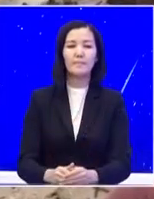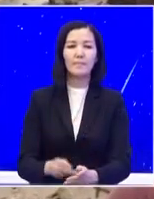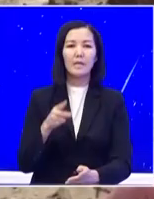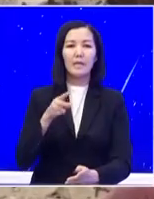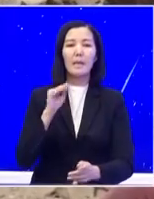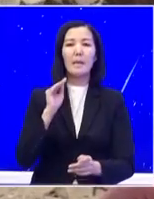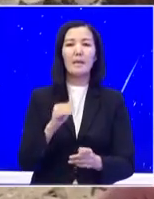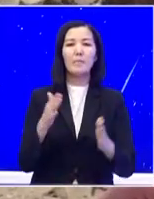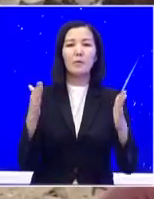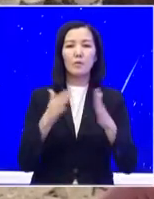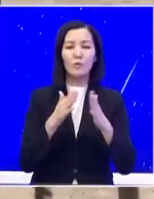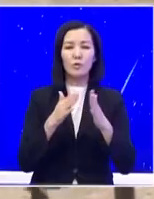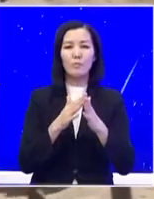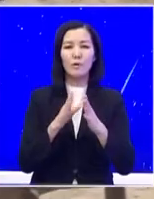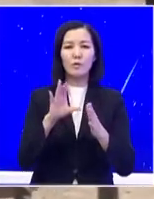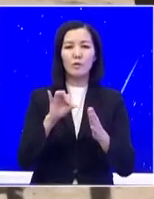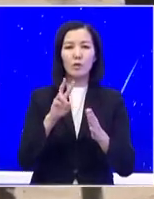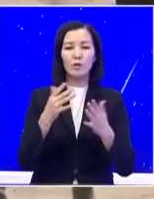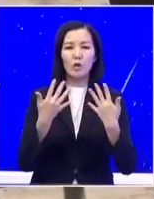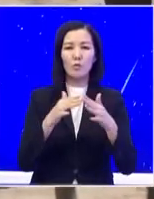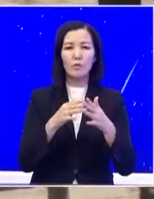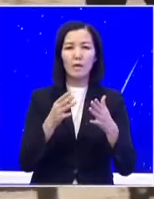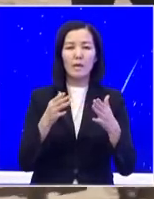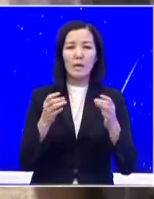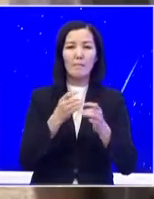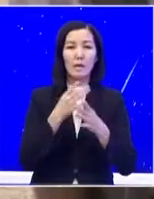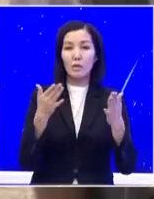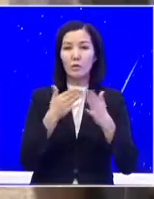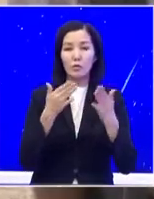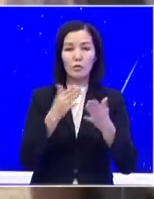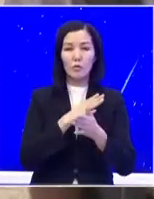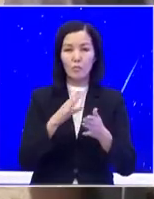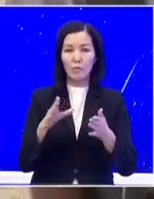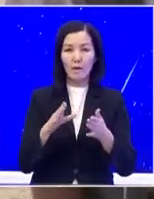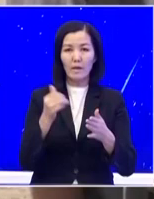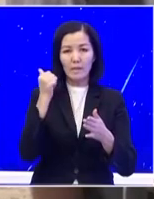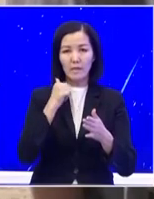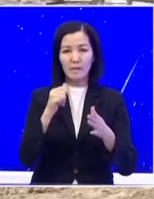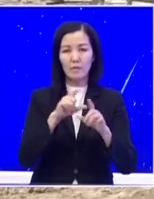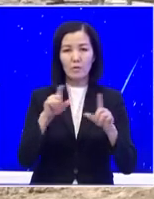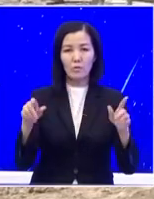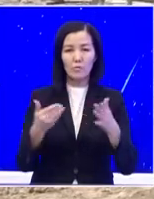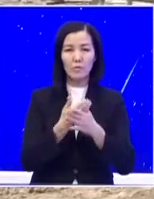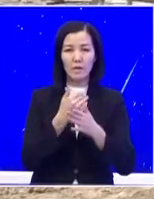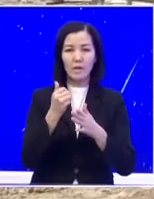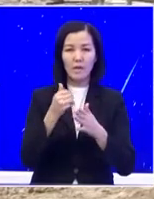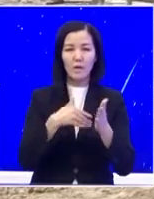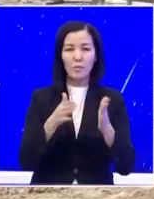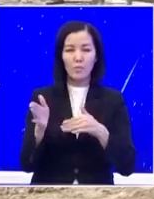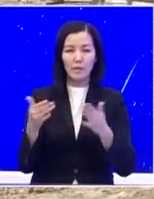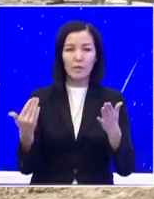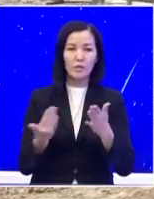2000-дай түтіні бар Сұраншы Батыр ауылында осыған дейін мәдениет үйі болмады, ескі клуб пайдалануға жарамады. Ауылдықтар